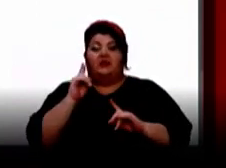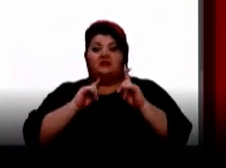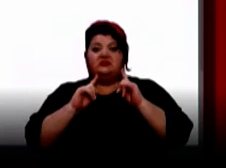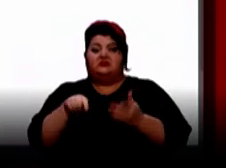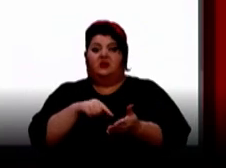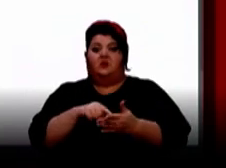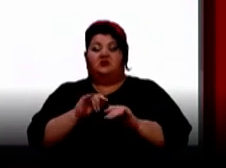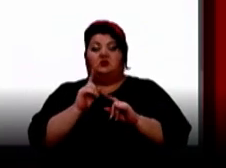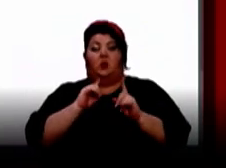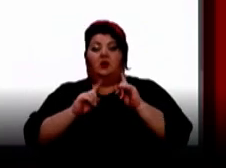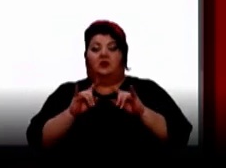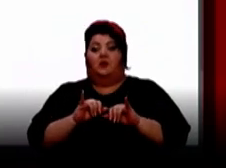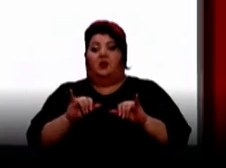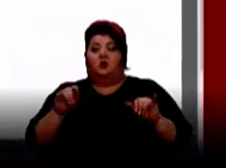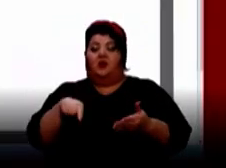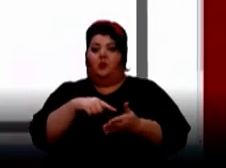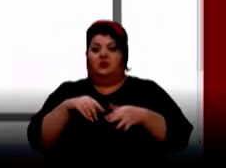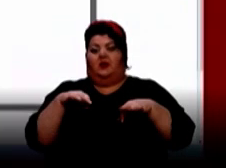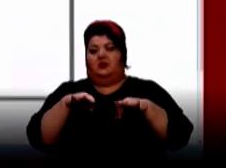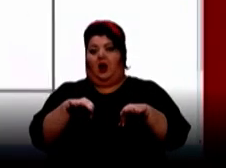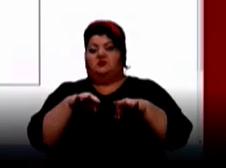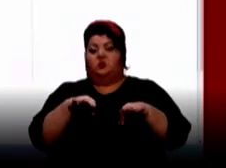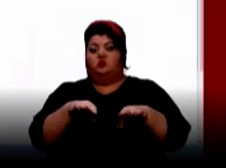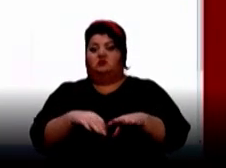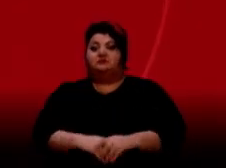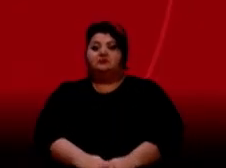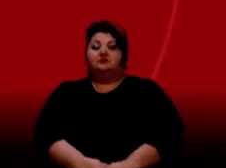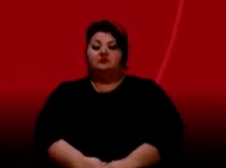про розвиток комунального транспорту.